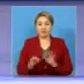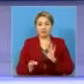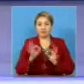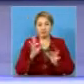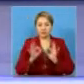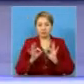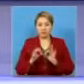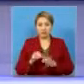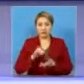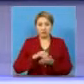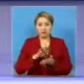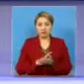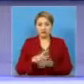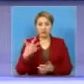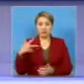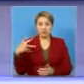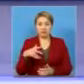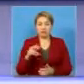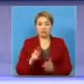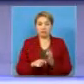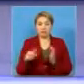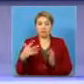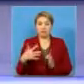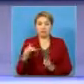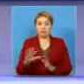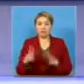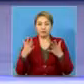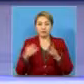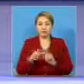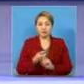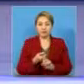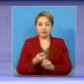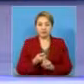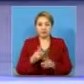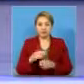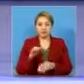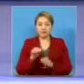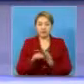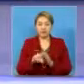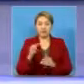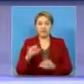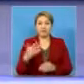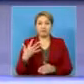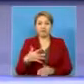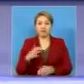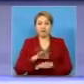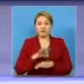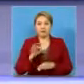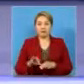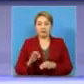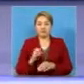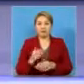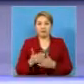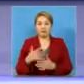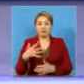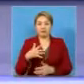стабильная. Зарегистрировано всего 3784 случая коронавирусной инфекции, из них 50% с симптомами заболевания